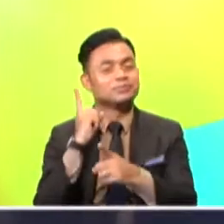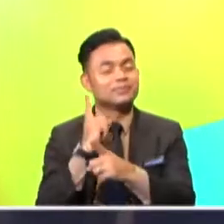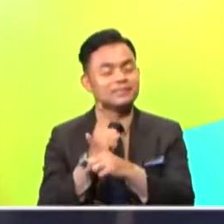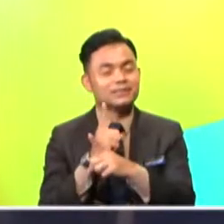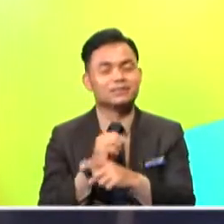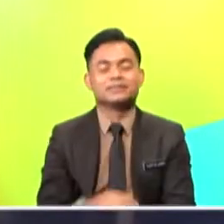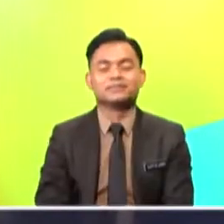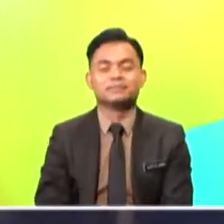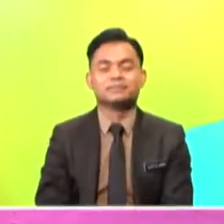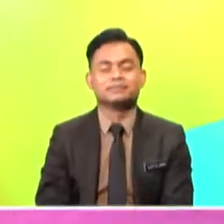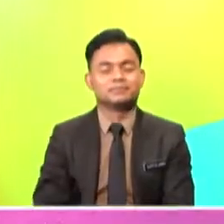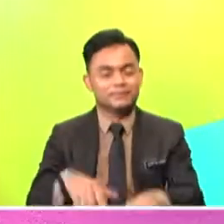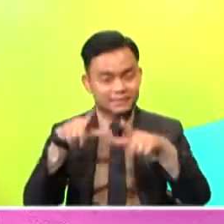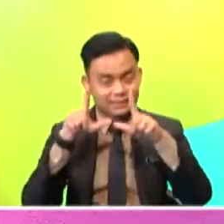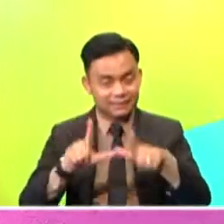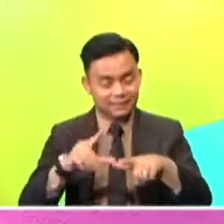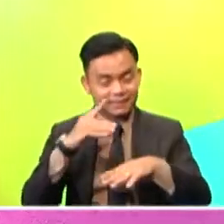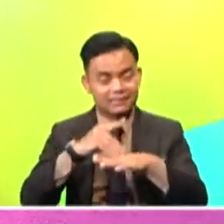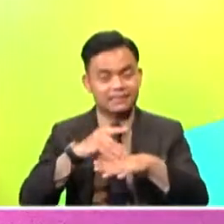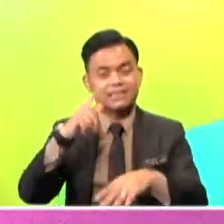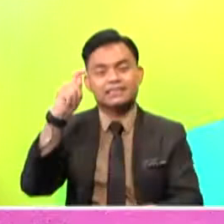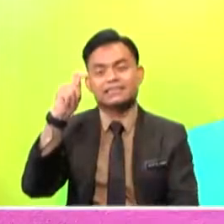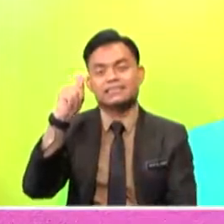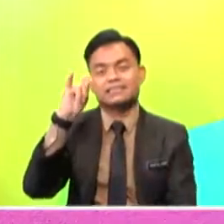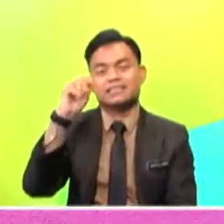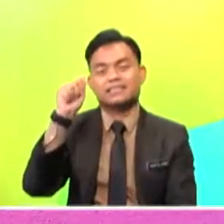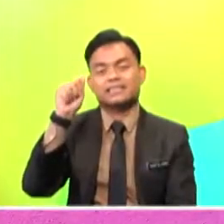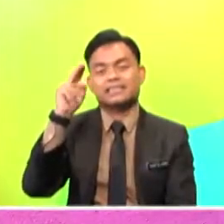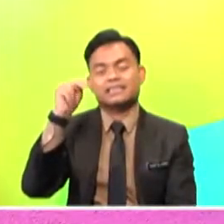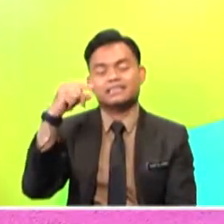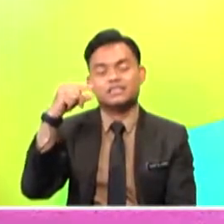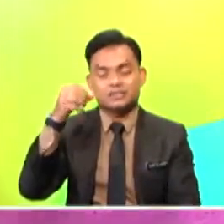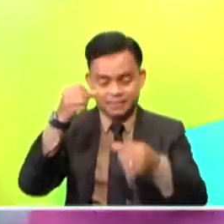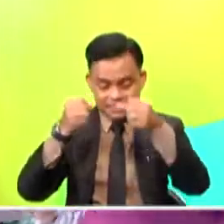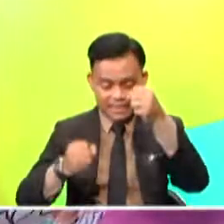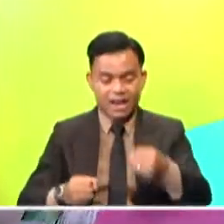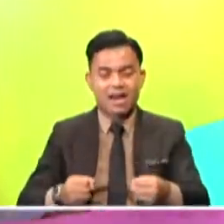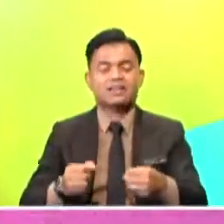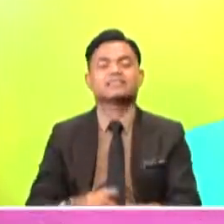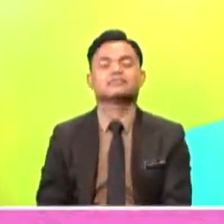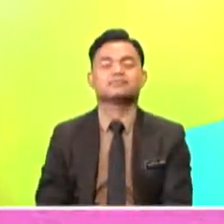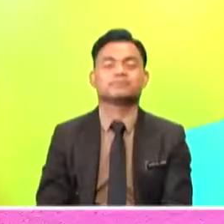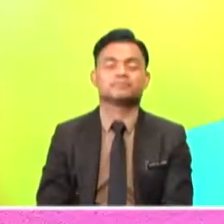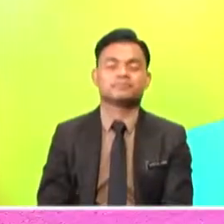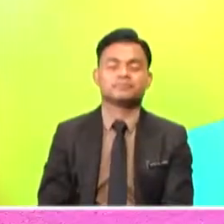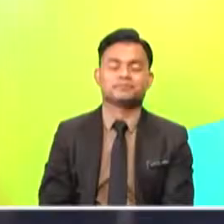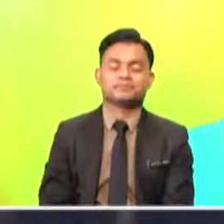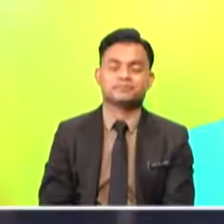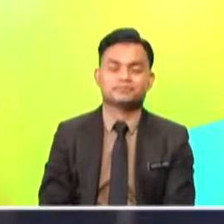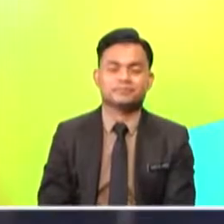Okey. Okay. Letak kat sini eh. Okey. Okey. Jangan bergerak rumah. Okey. Ini